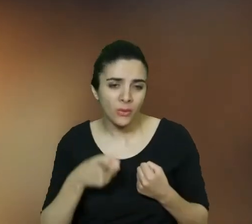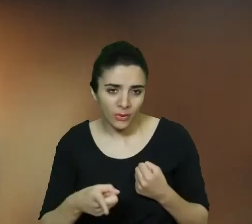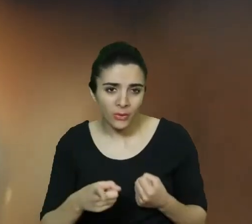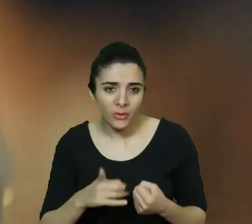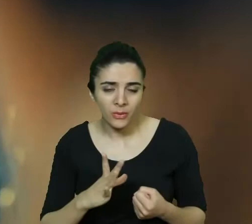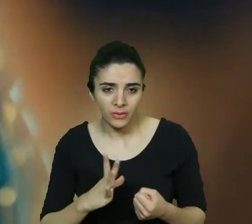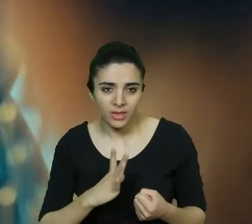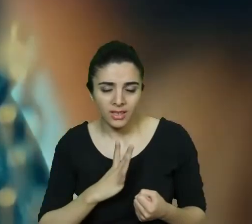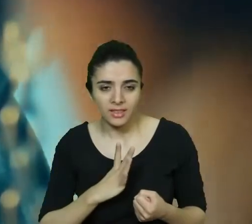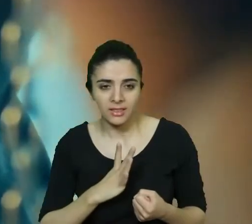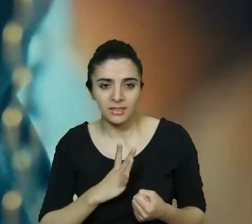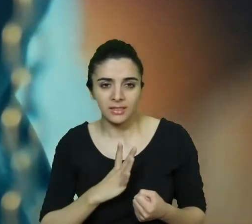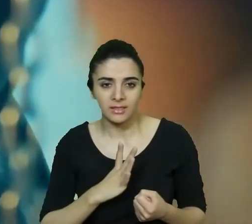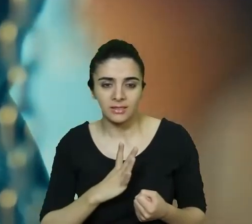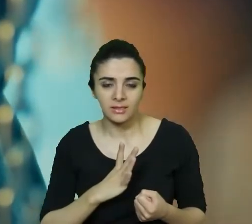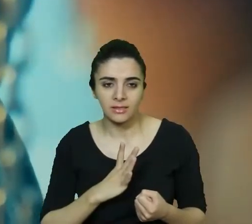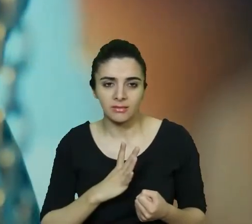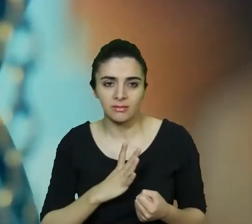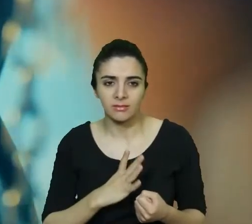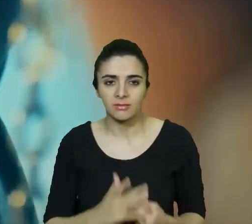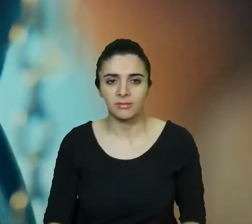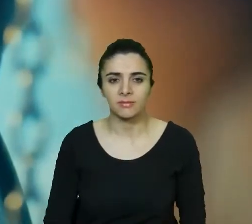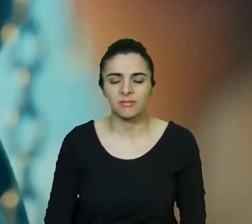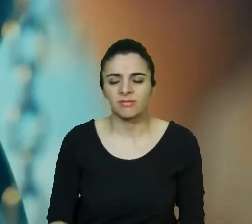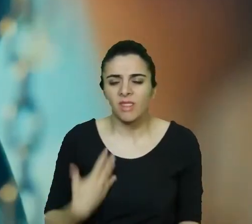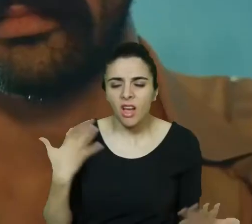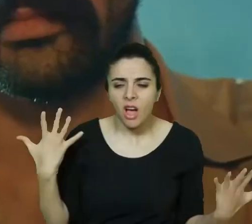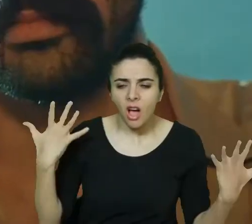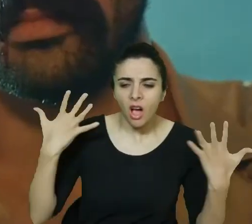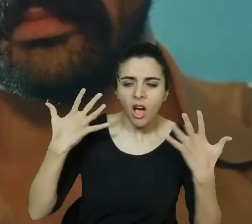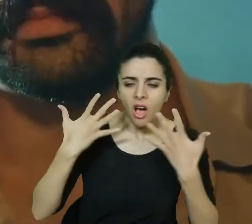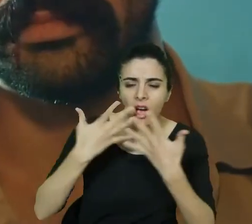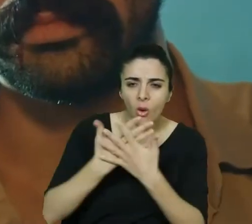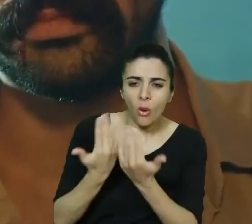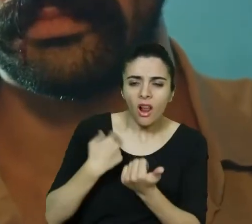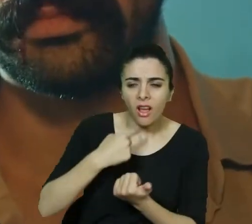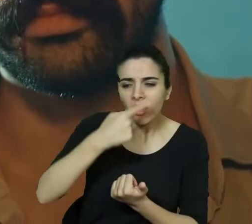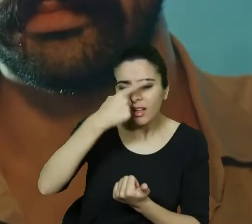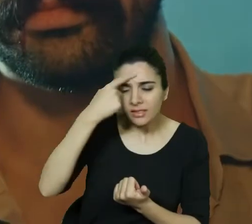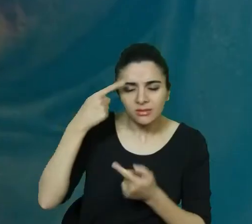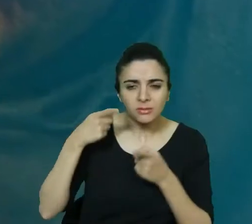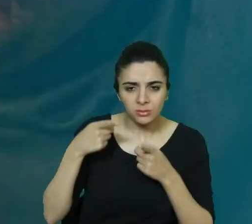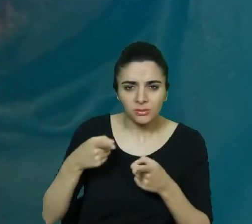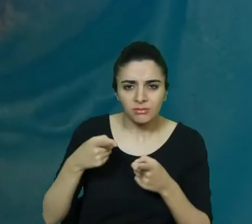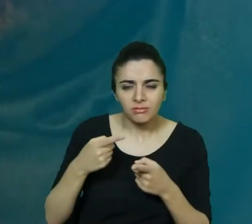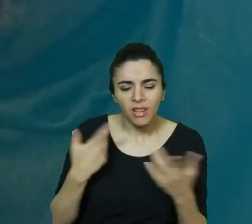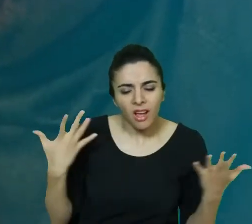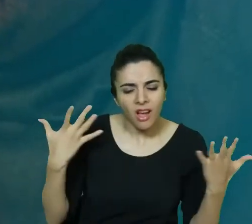ahım. Mecalsiz baş salladı. Karardıkça bahtım bahtım